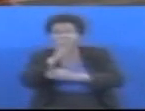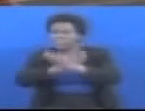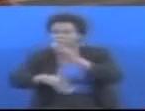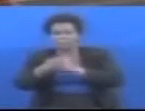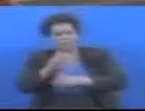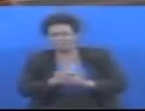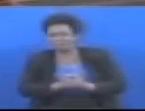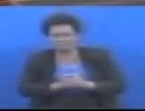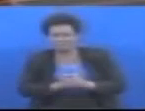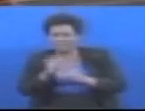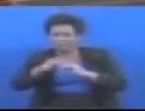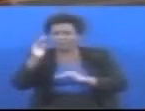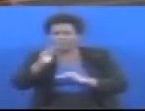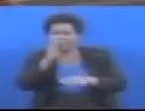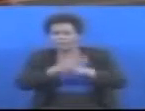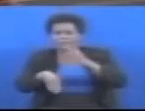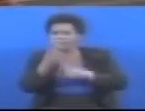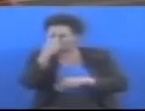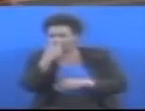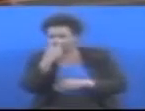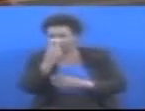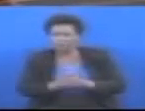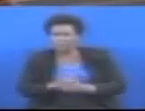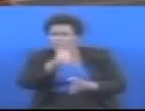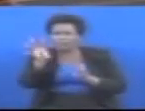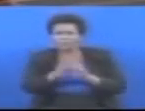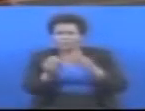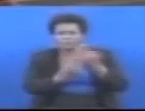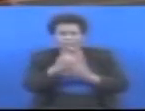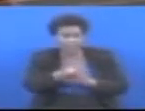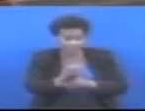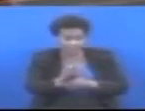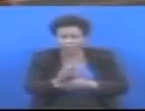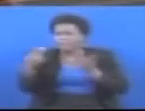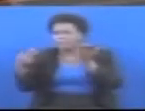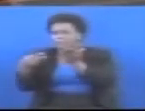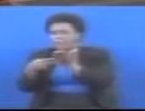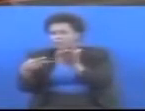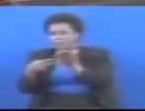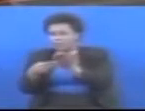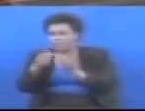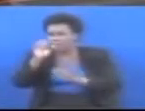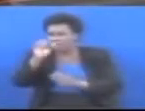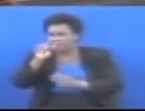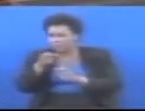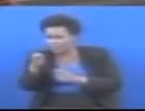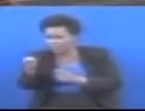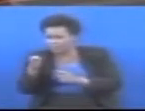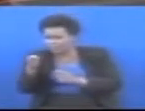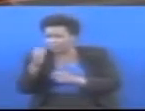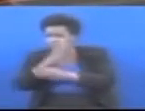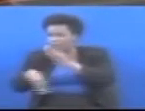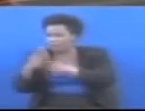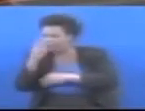watu wenye ulemavu wa macho. Hii ni kutokana na ukweli kwamba teknolojia ya ATM kwa watu wenye ulemavu